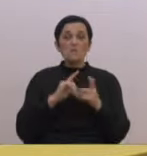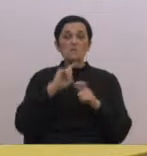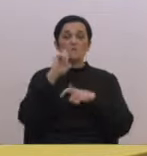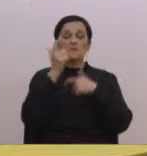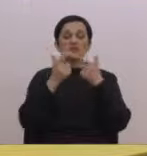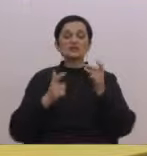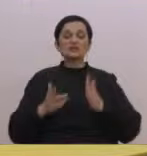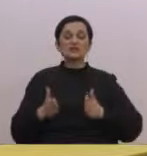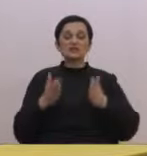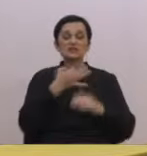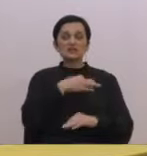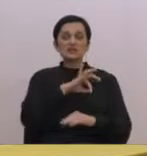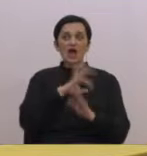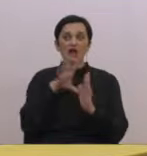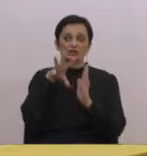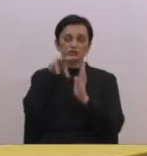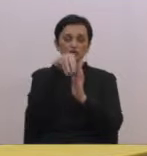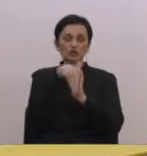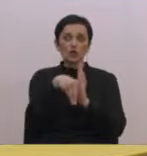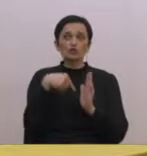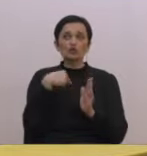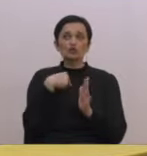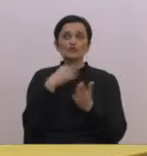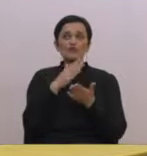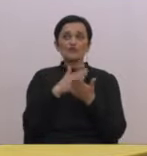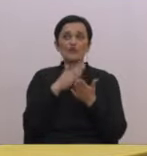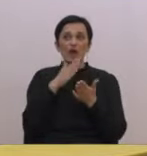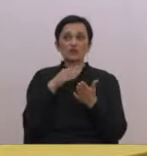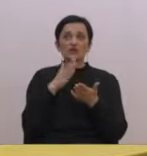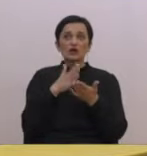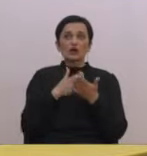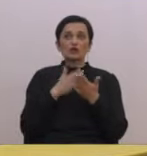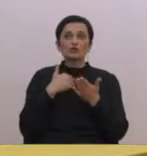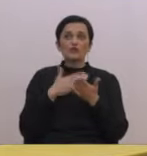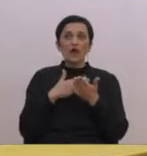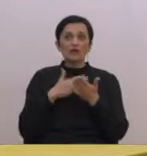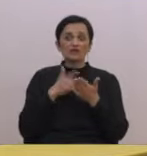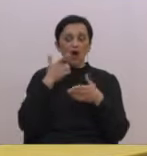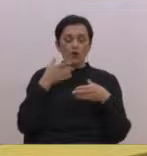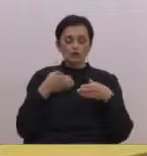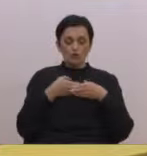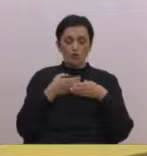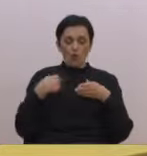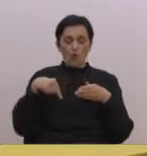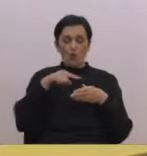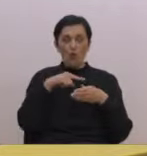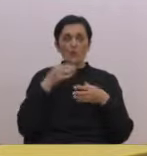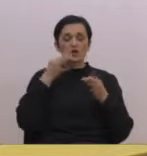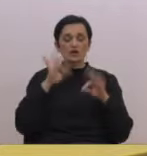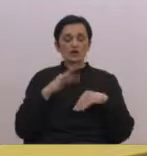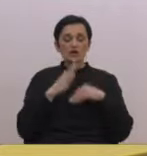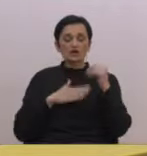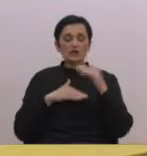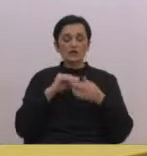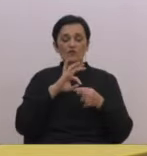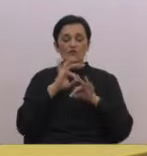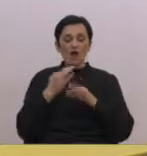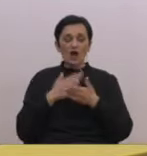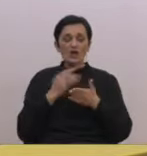სააგენტო არის ჩართული ჩვენ რა ოპერატორები ამ შემთხვევაში და გვაქვს გარკვეული კვალიფიკაცია როგორც